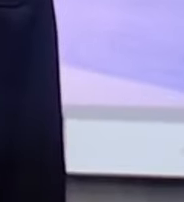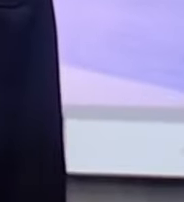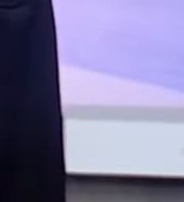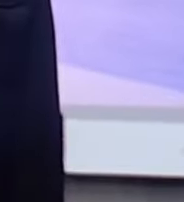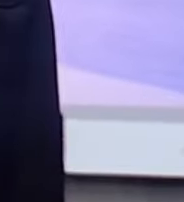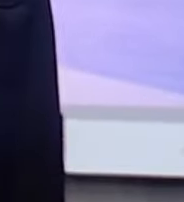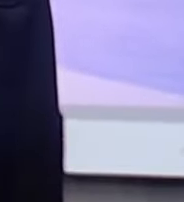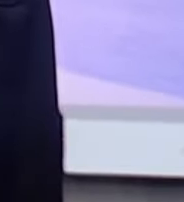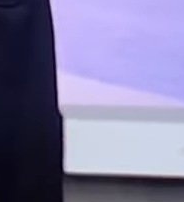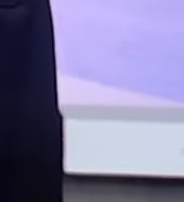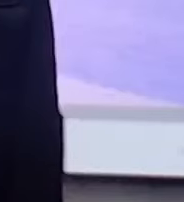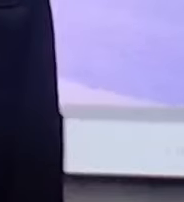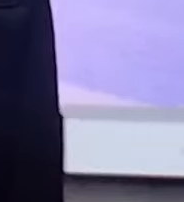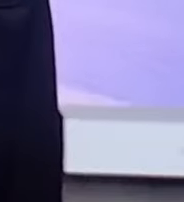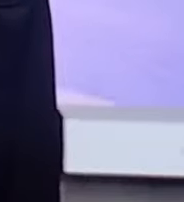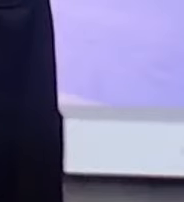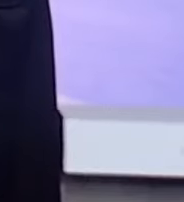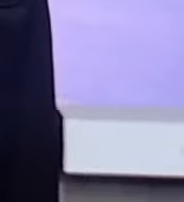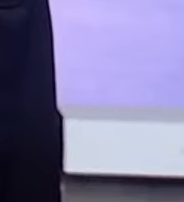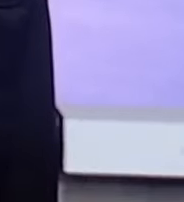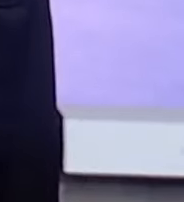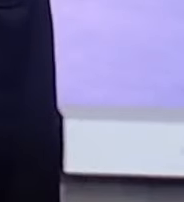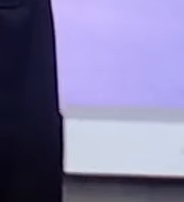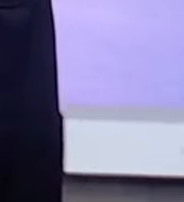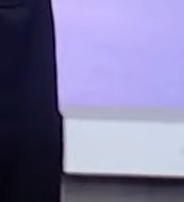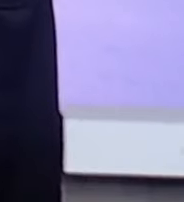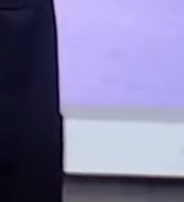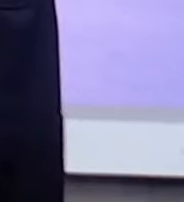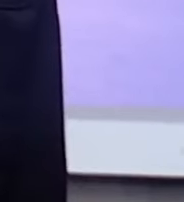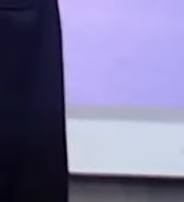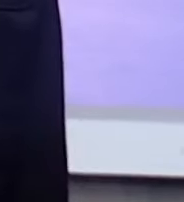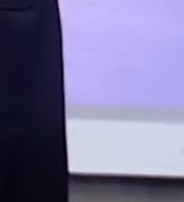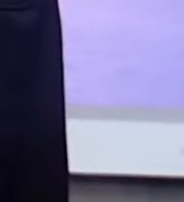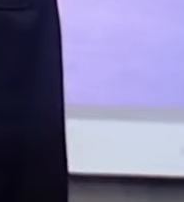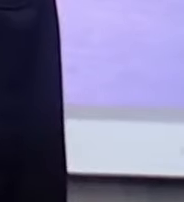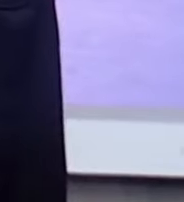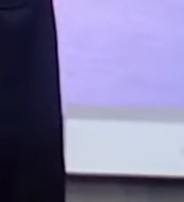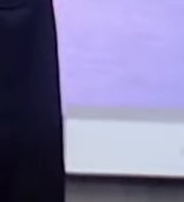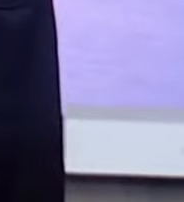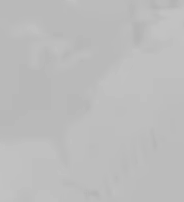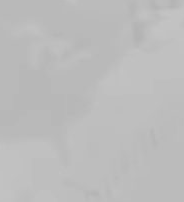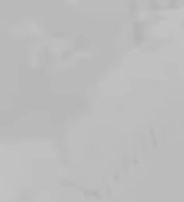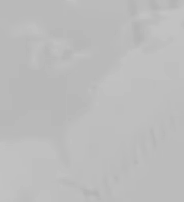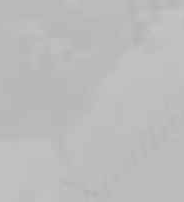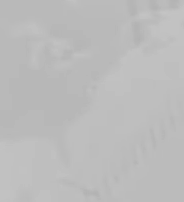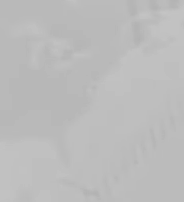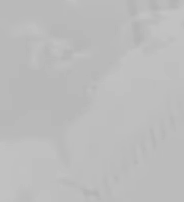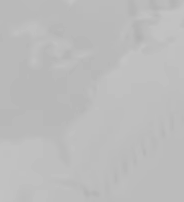samahan niyo kami sa GMA Pinoy TV at sa www.gmanews.tv.